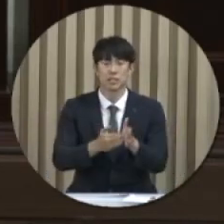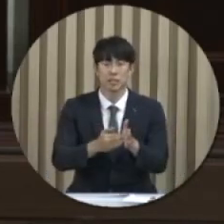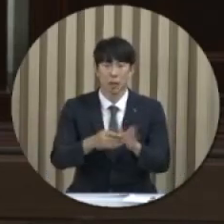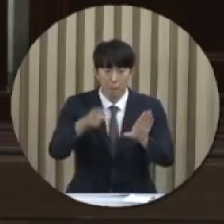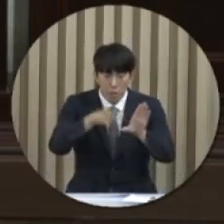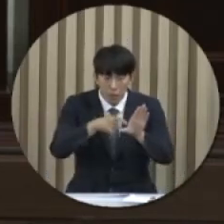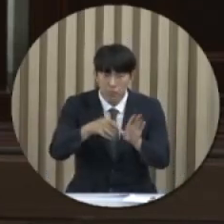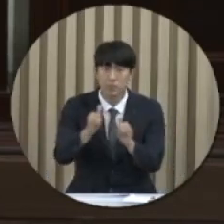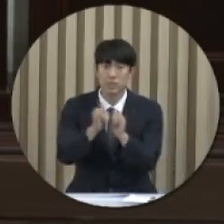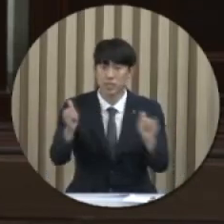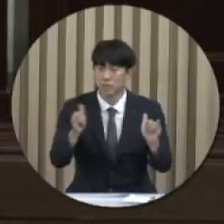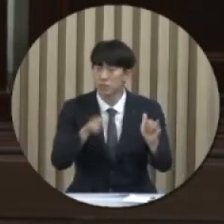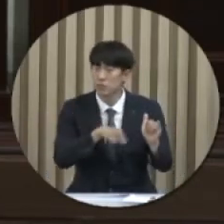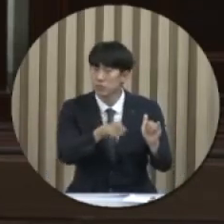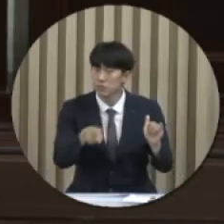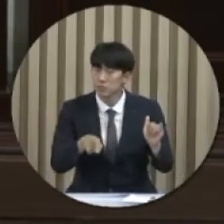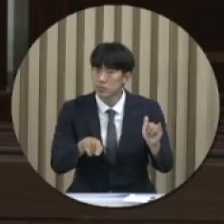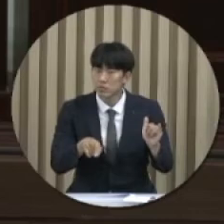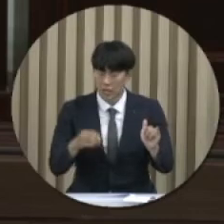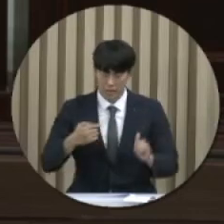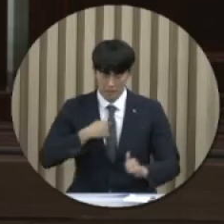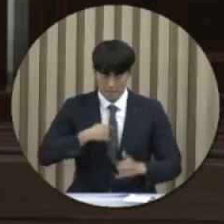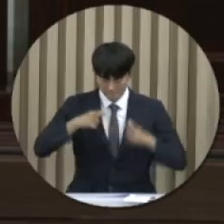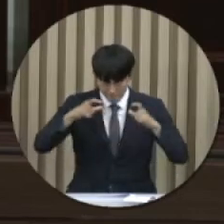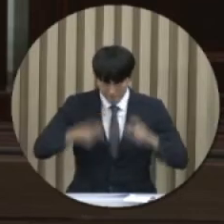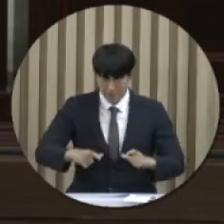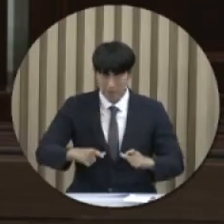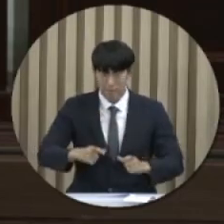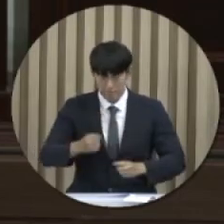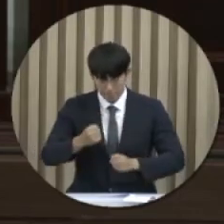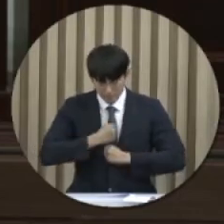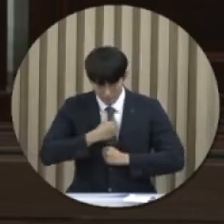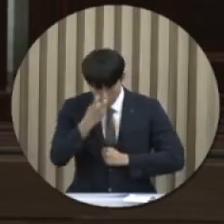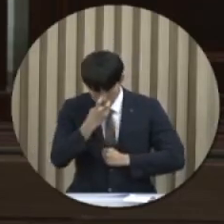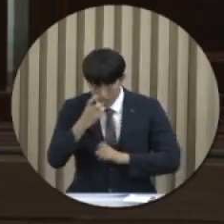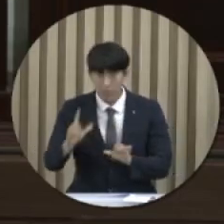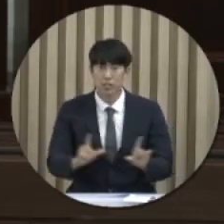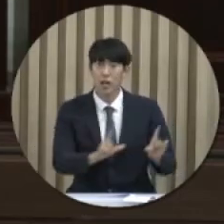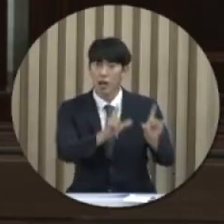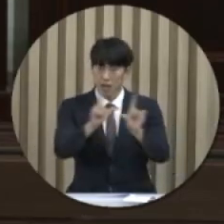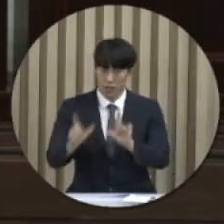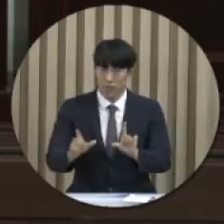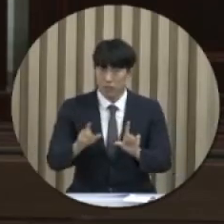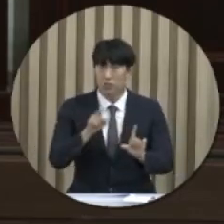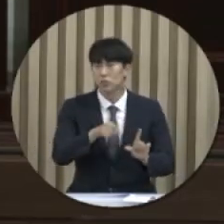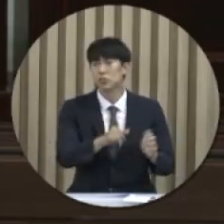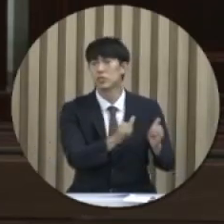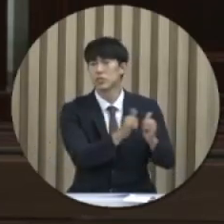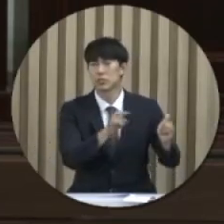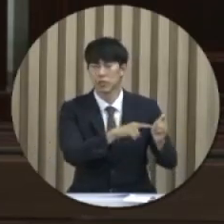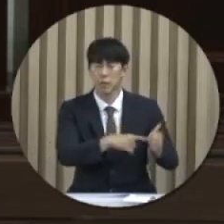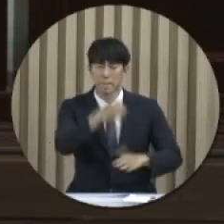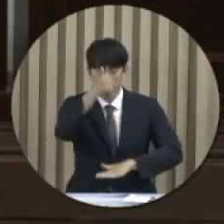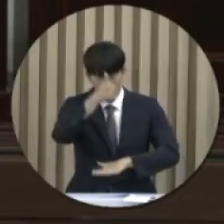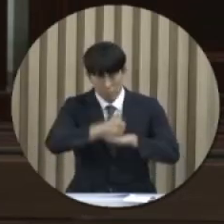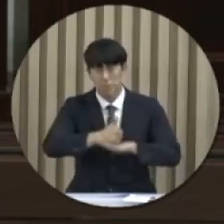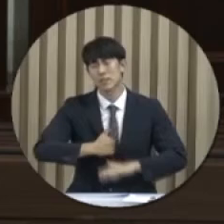병점 사람들은 내 지역을 지키며 살아가는 것이 그들이 가지고 있는 마지막 남은